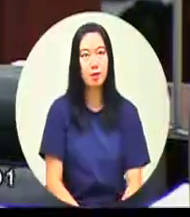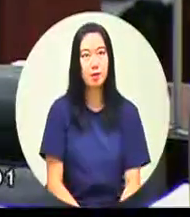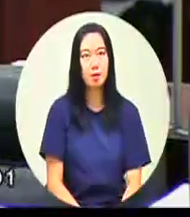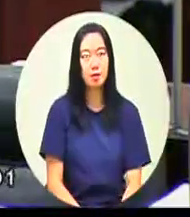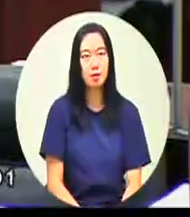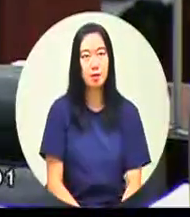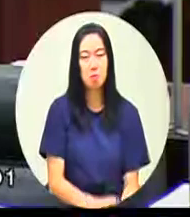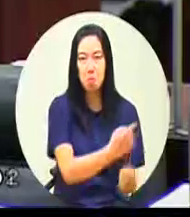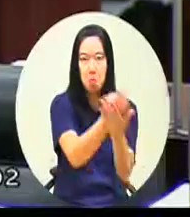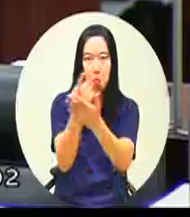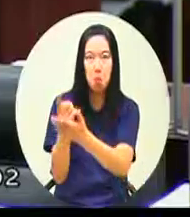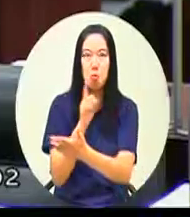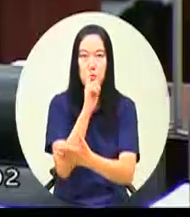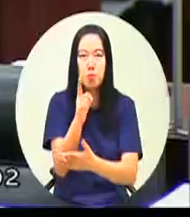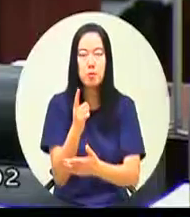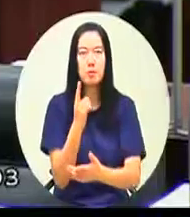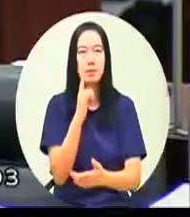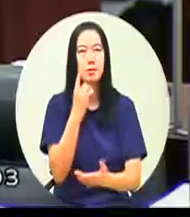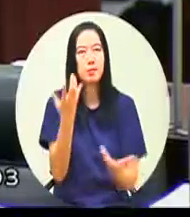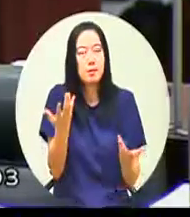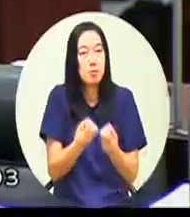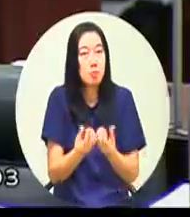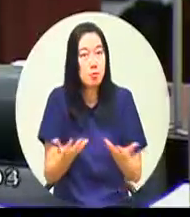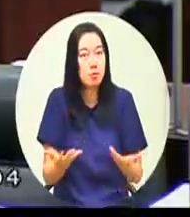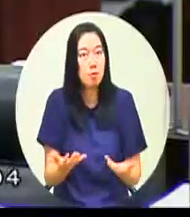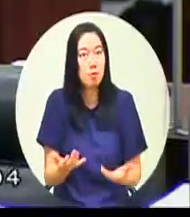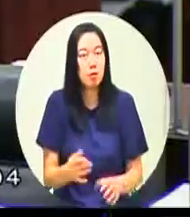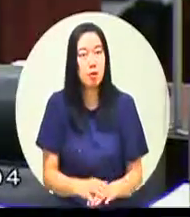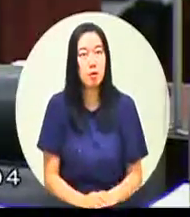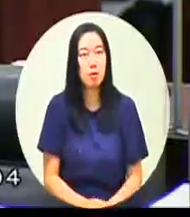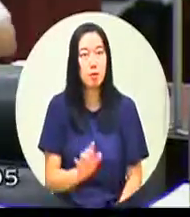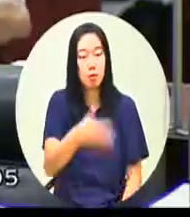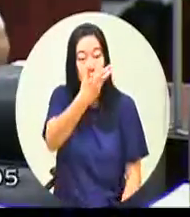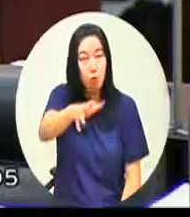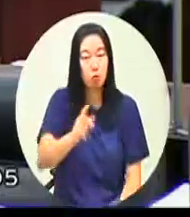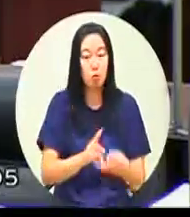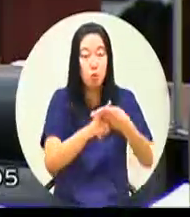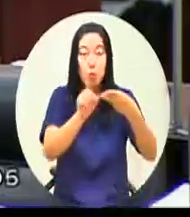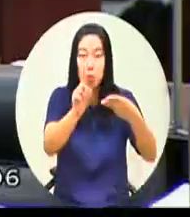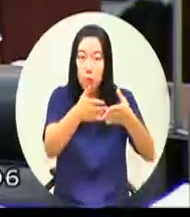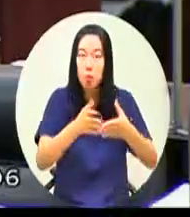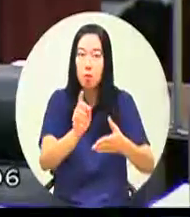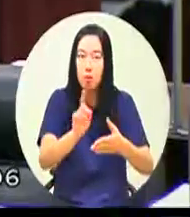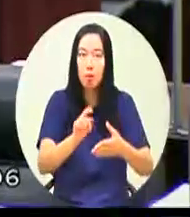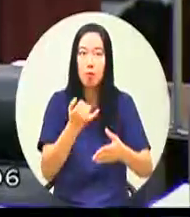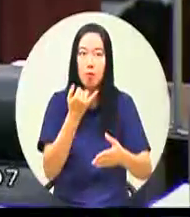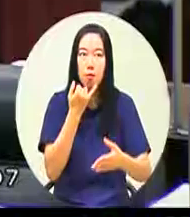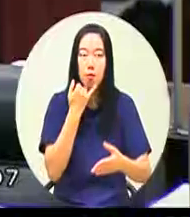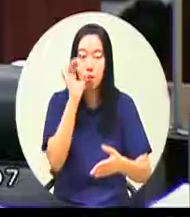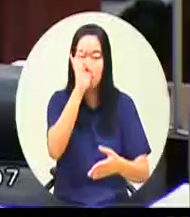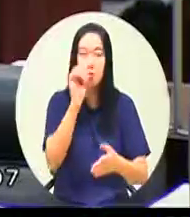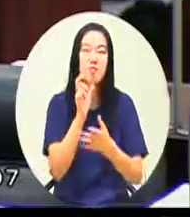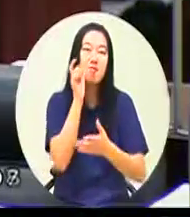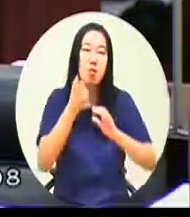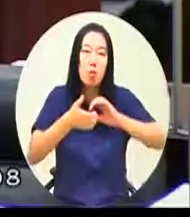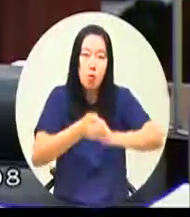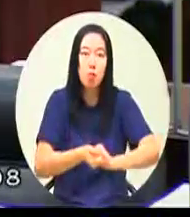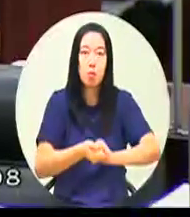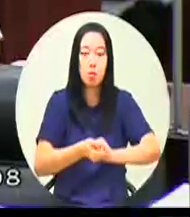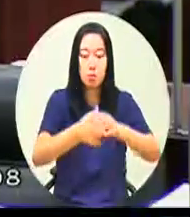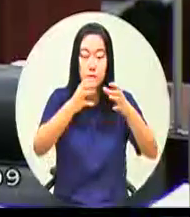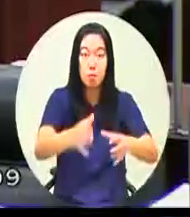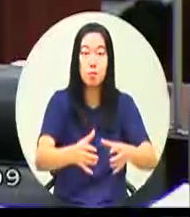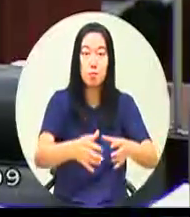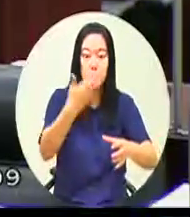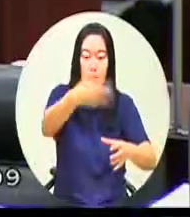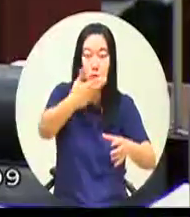遐讲爱追求啥物货吼，但是我是无讲这个啦，我是讲最主要是毋是咱来找固定式的抽水站，吼、